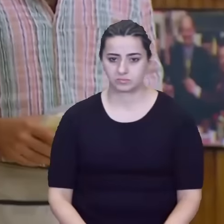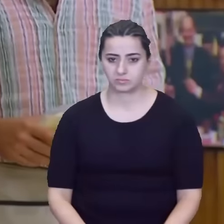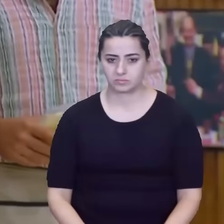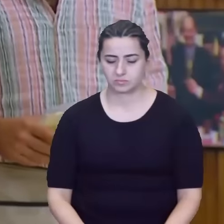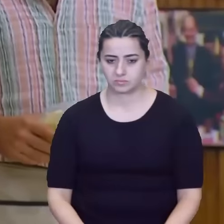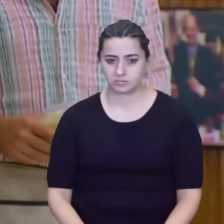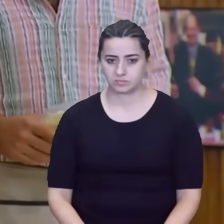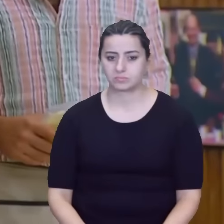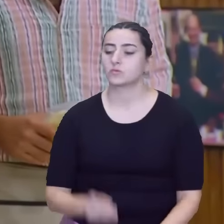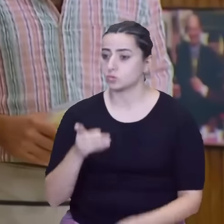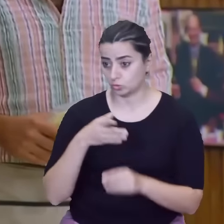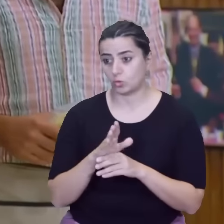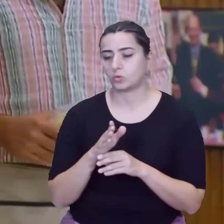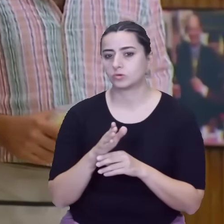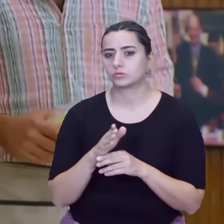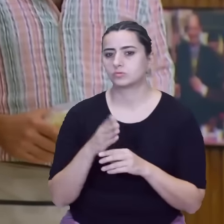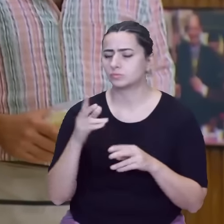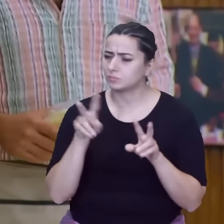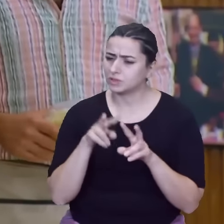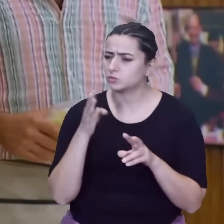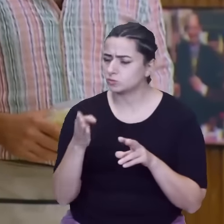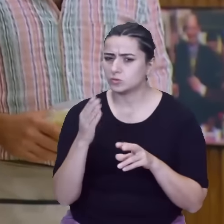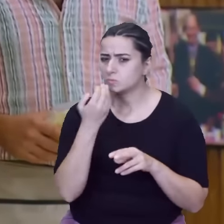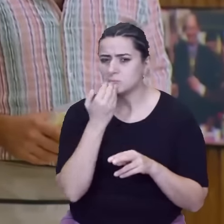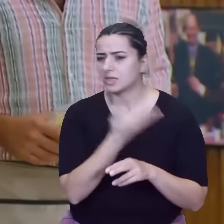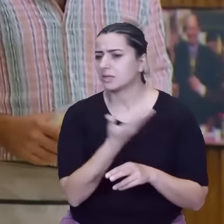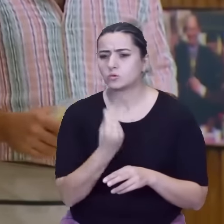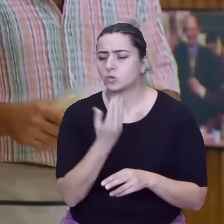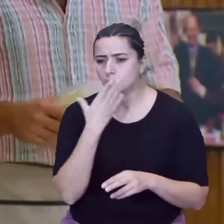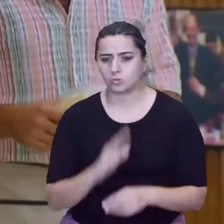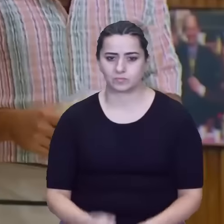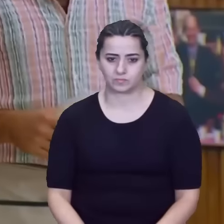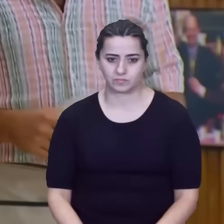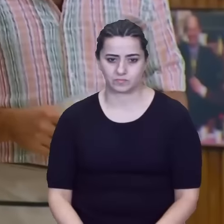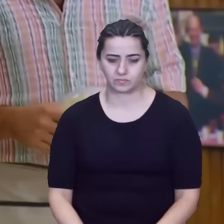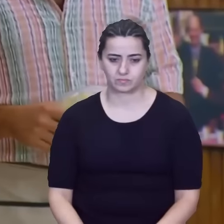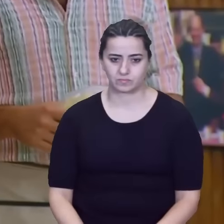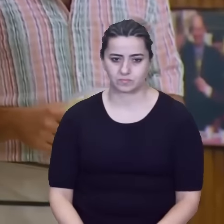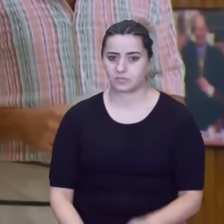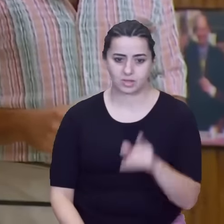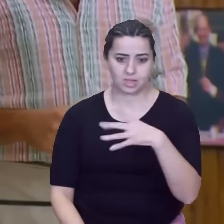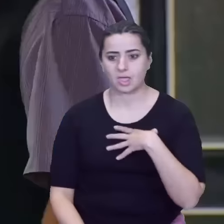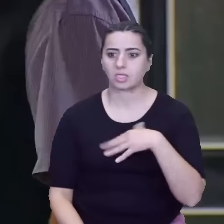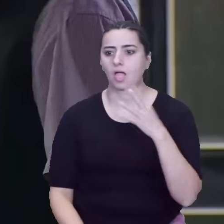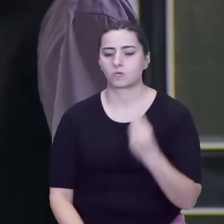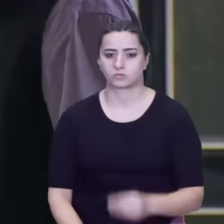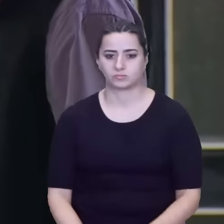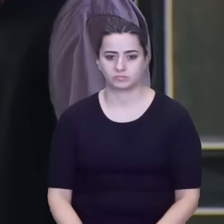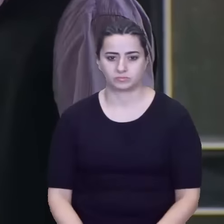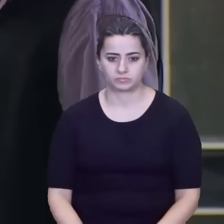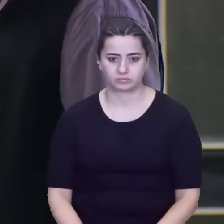yenge? Ne kadar güzel söyledin. Ya Mesut, o peynirin neresi güzel Allah'ını seversen ya? Yenge bundan daha güzel. Yıldız